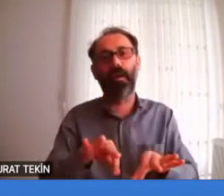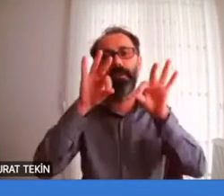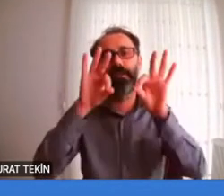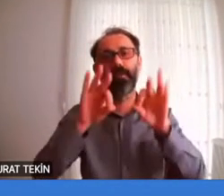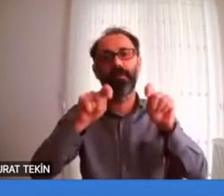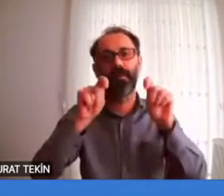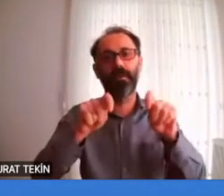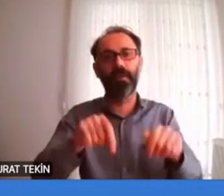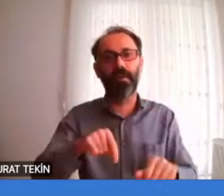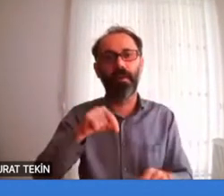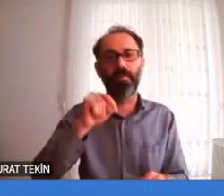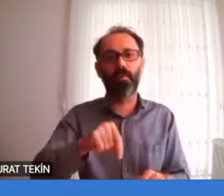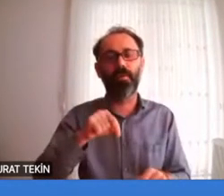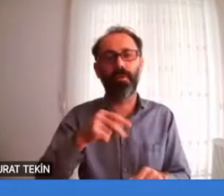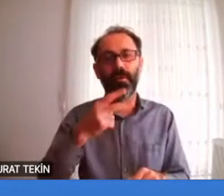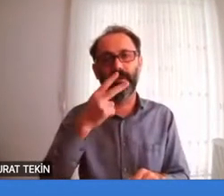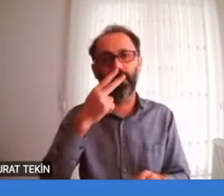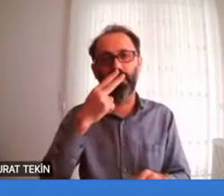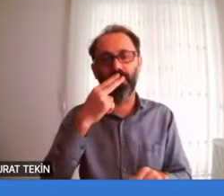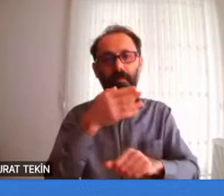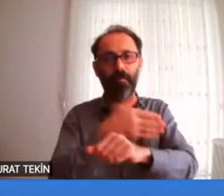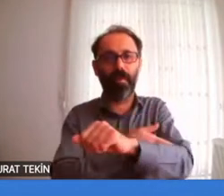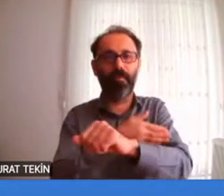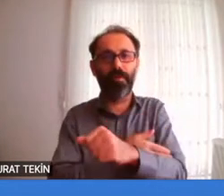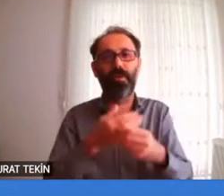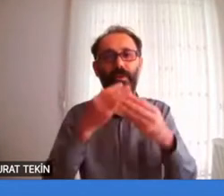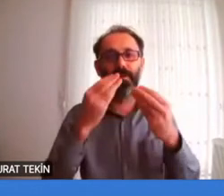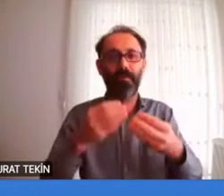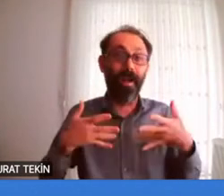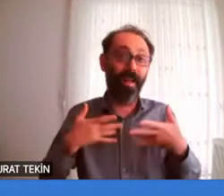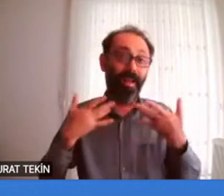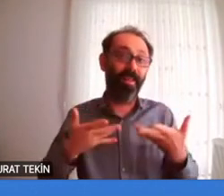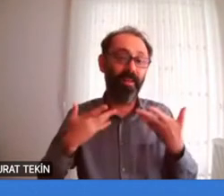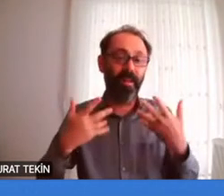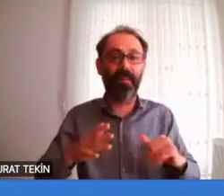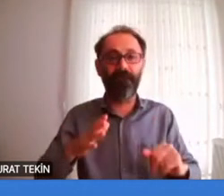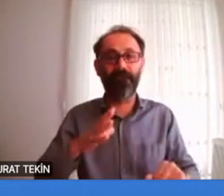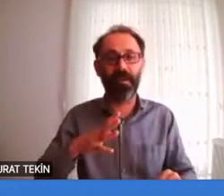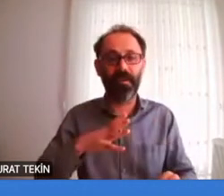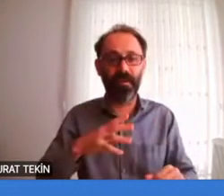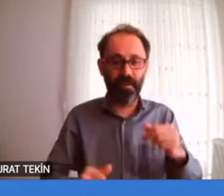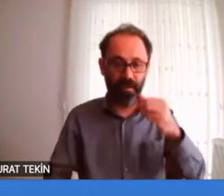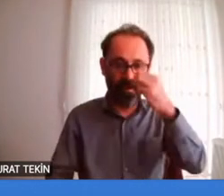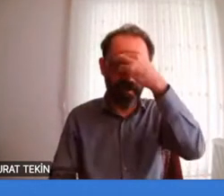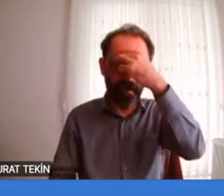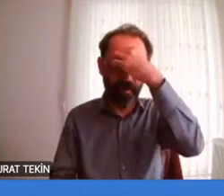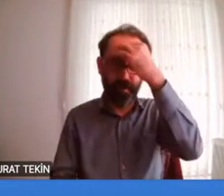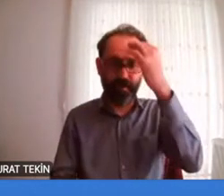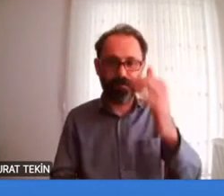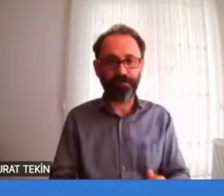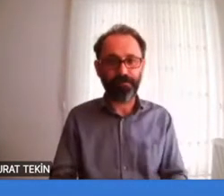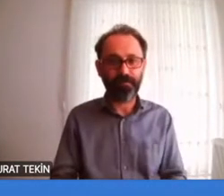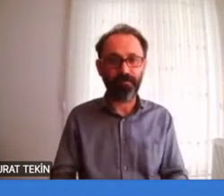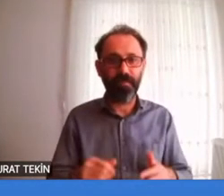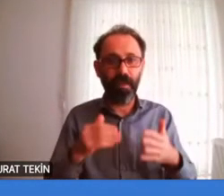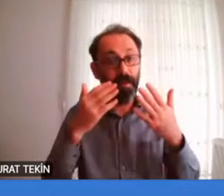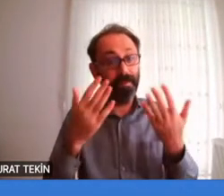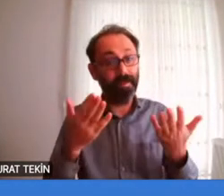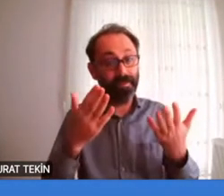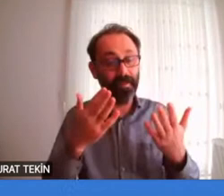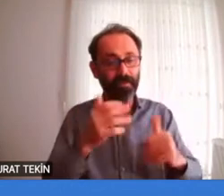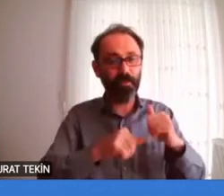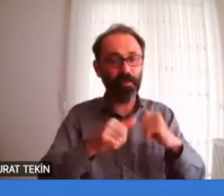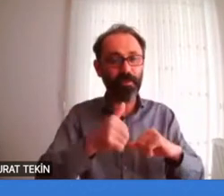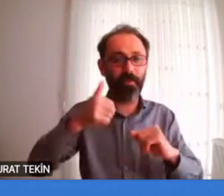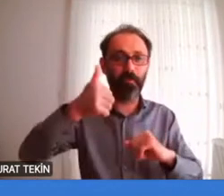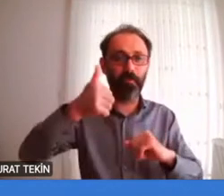bu Samsun'da gerçekleştiği için biz tabii ki ayrı bir heyecan duyuyoruz. Evet Sayın Rektörüm, sözü